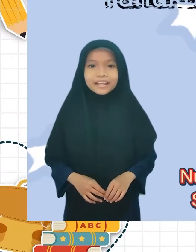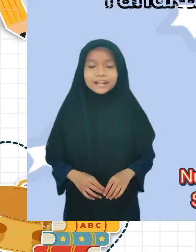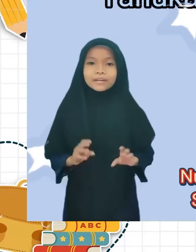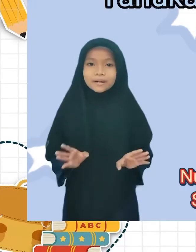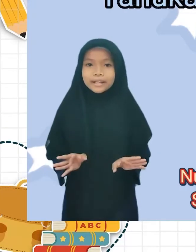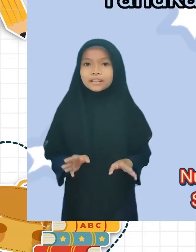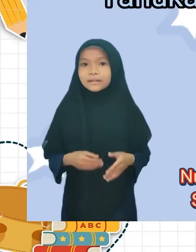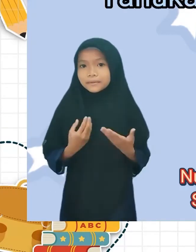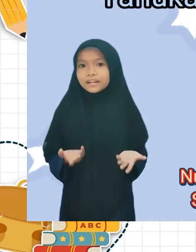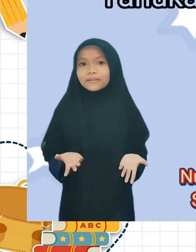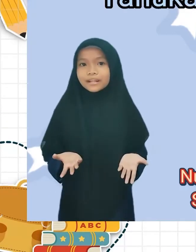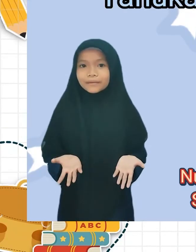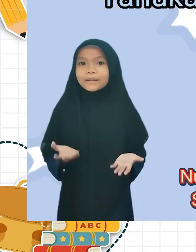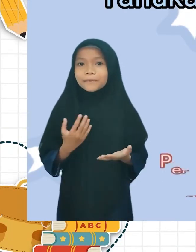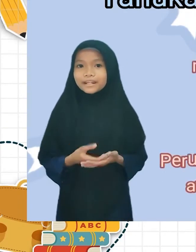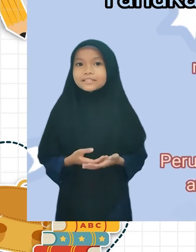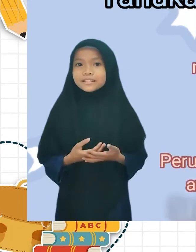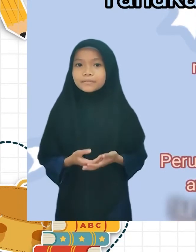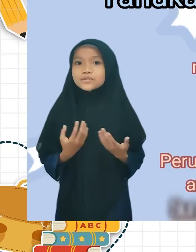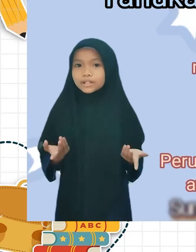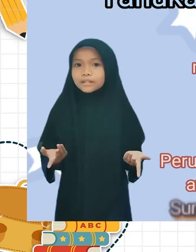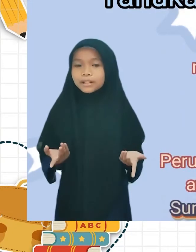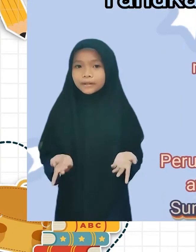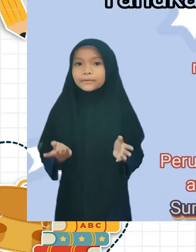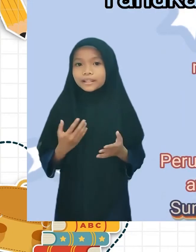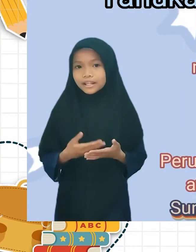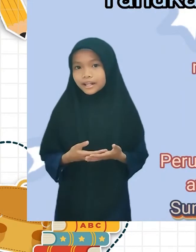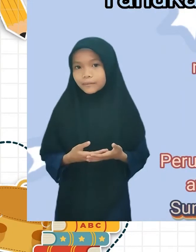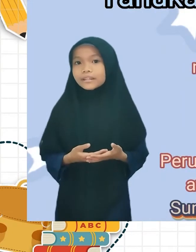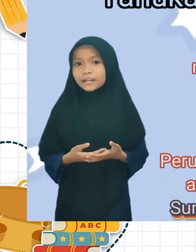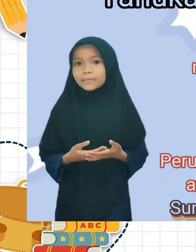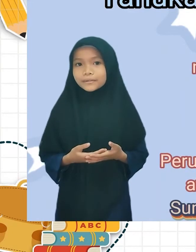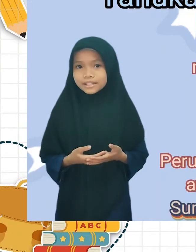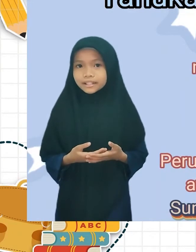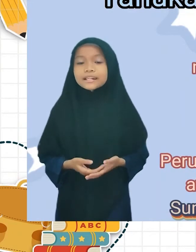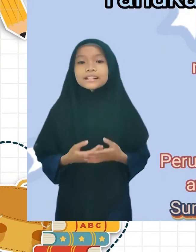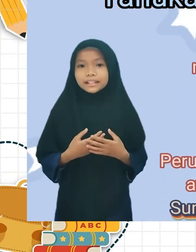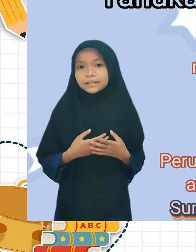Hai kawan-kawan kamu TKW rezeki ini juga pengakuan